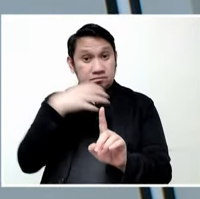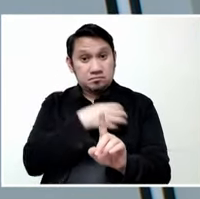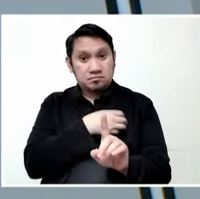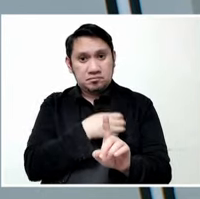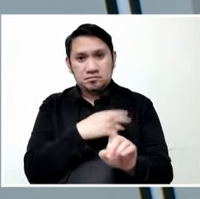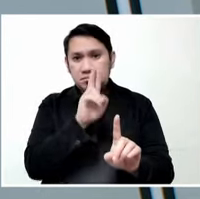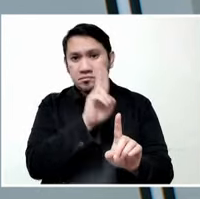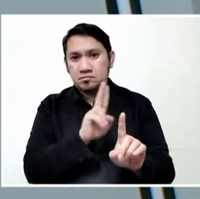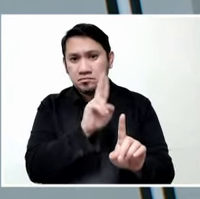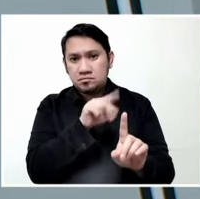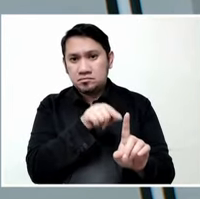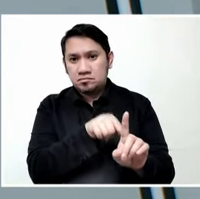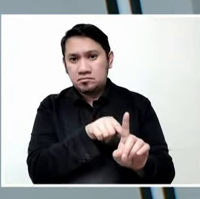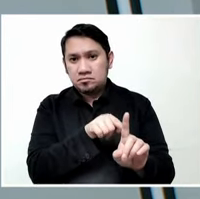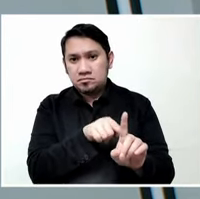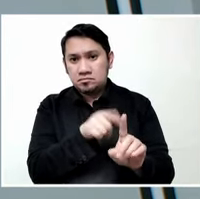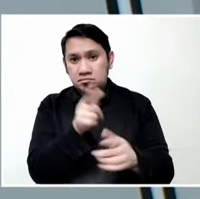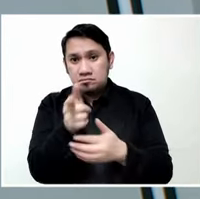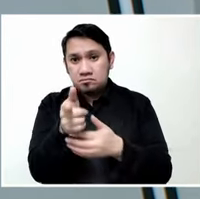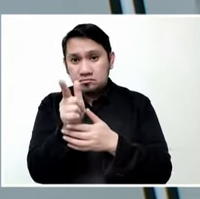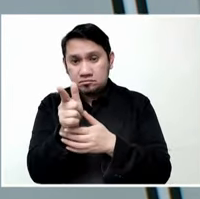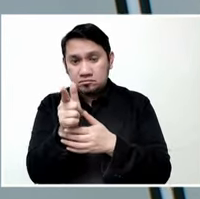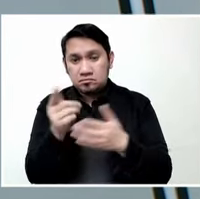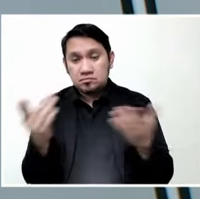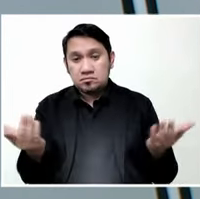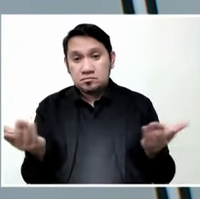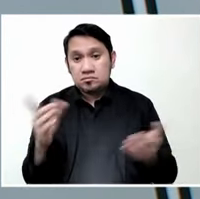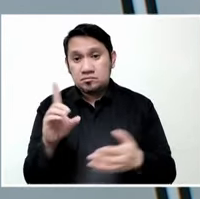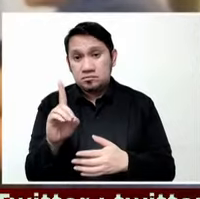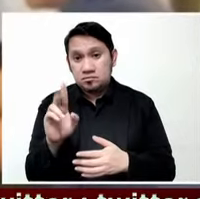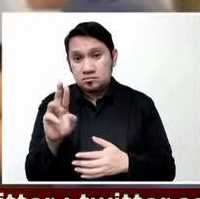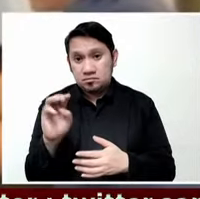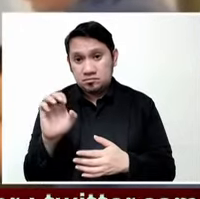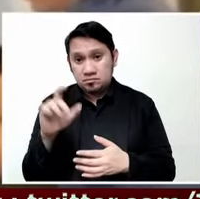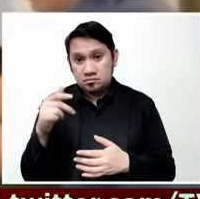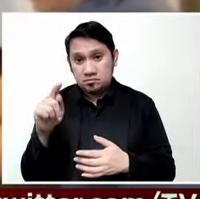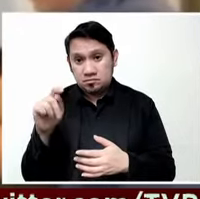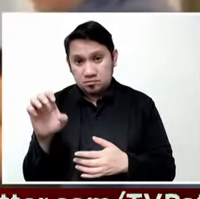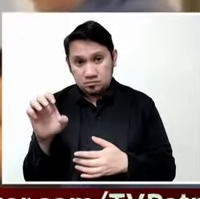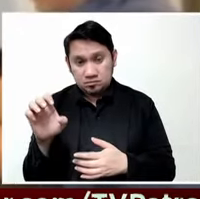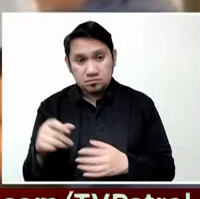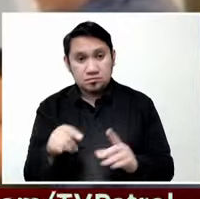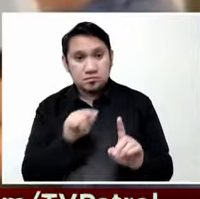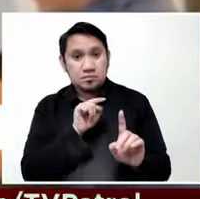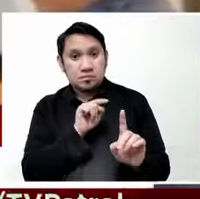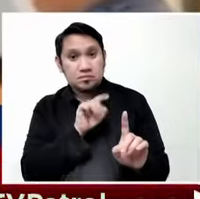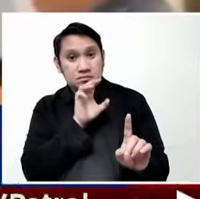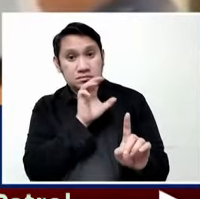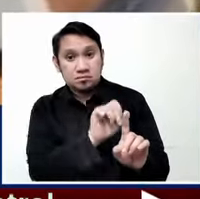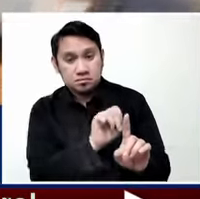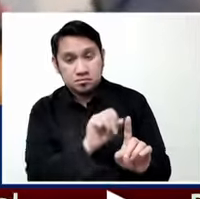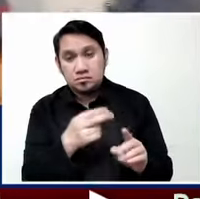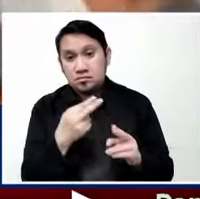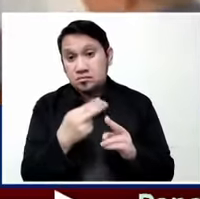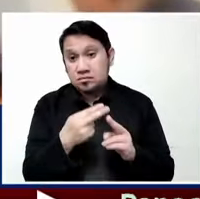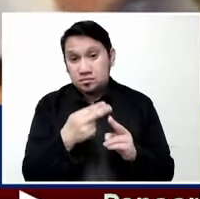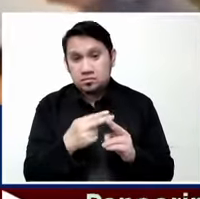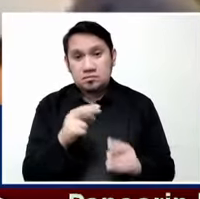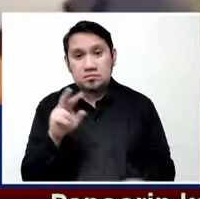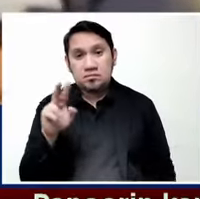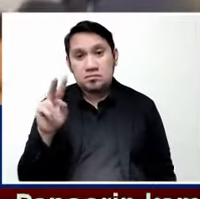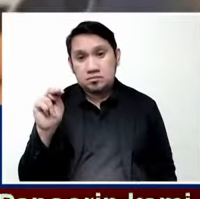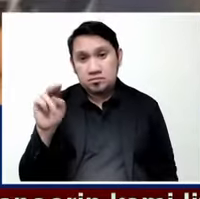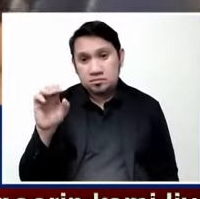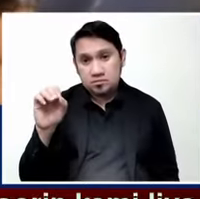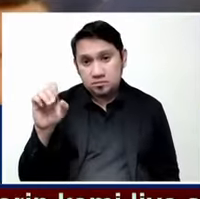gunman ng mga Teves sa Dumaguete City. Ayon po sa CIDG, nahuli ang suspect na si Police Staff Sergeant Noel Santa